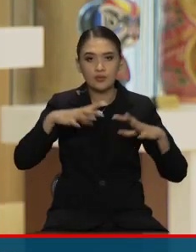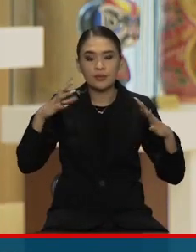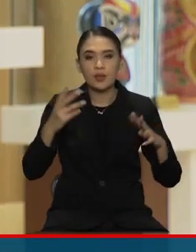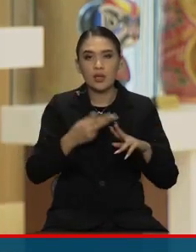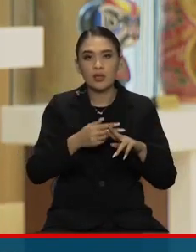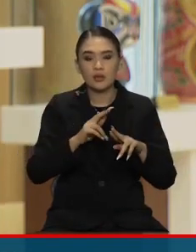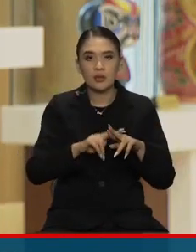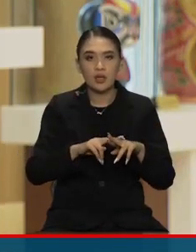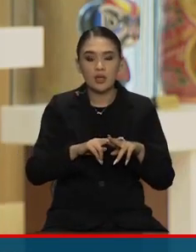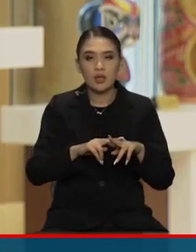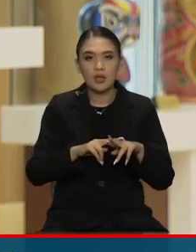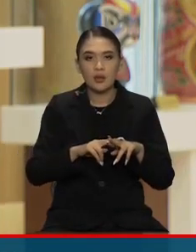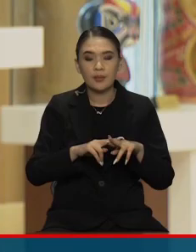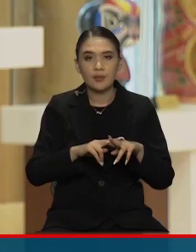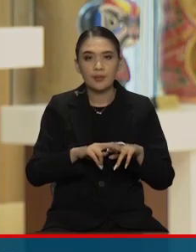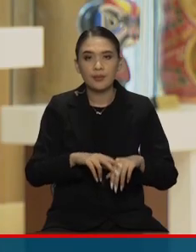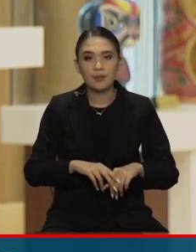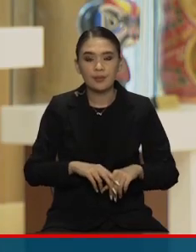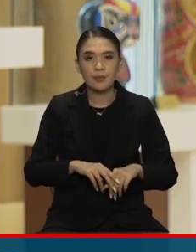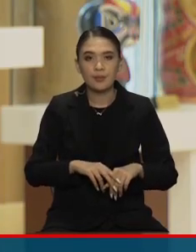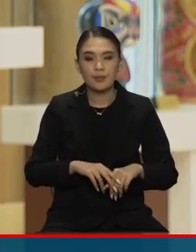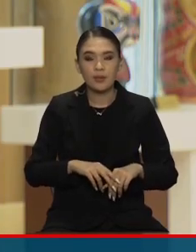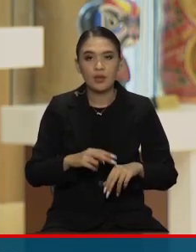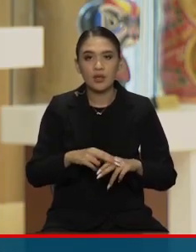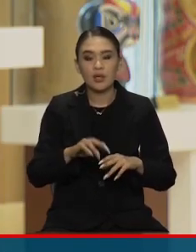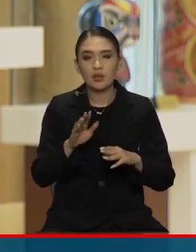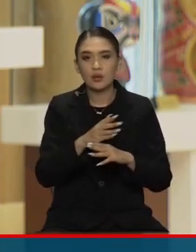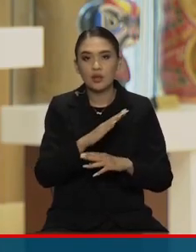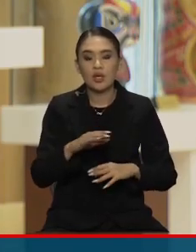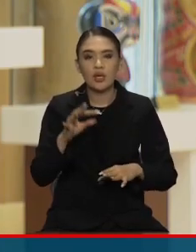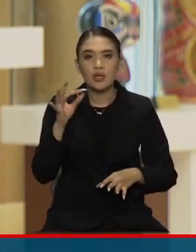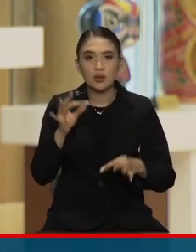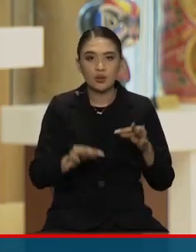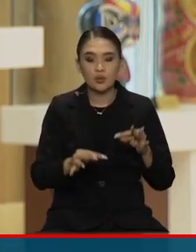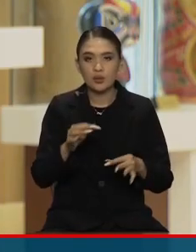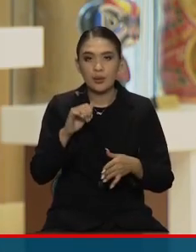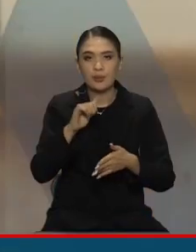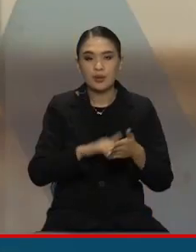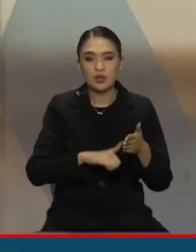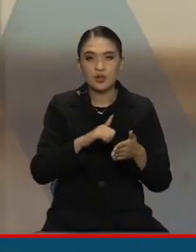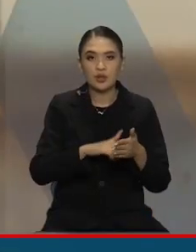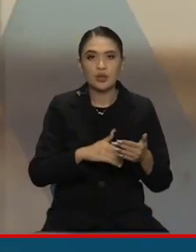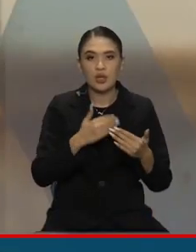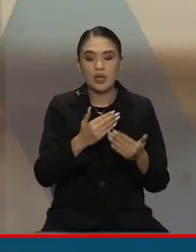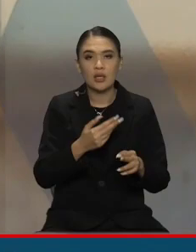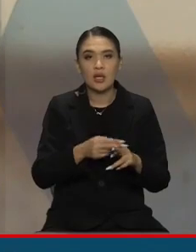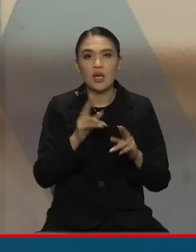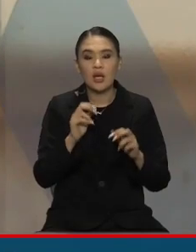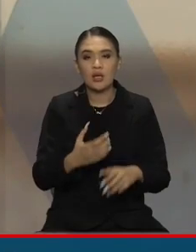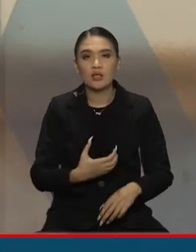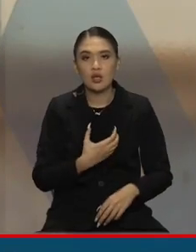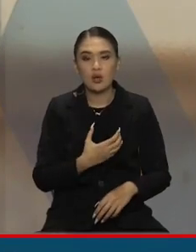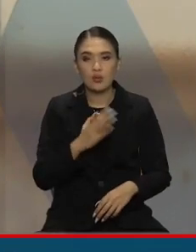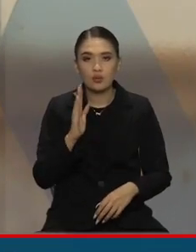значит не исключая именно вот реальный суд этой причины Как можно застраховаться